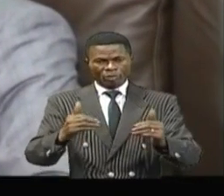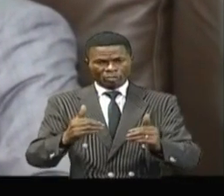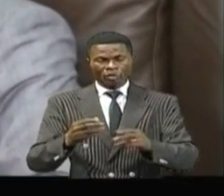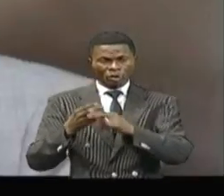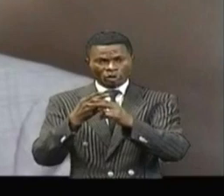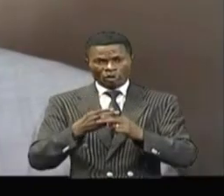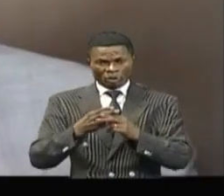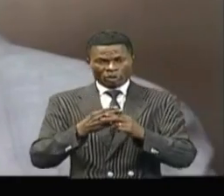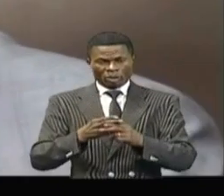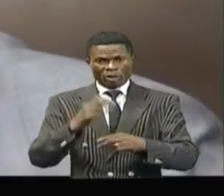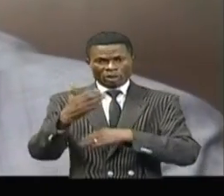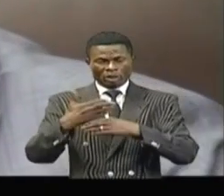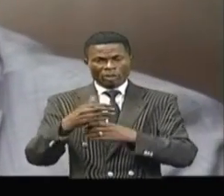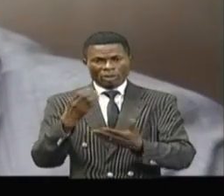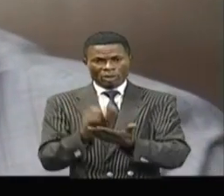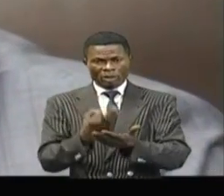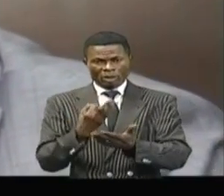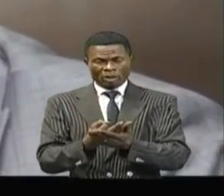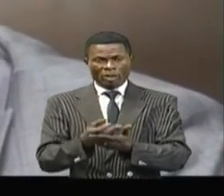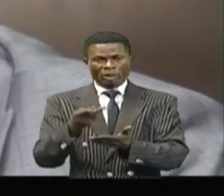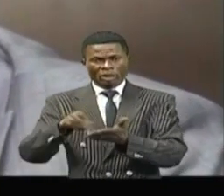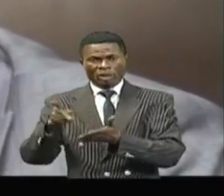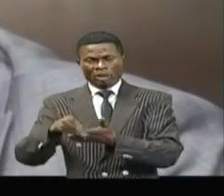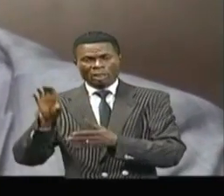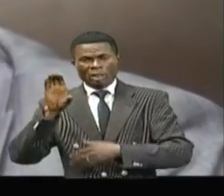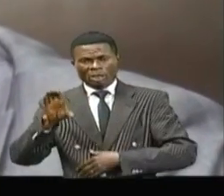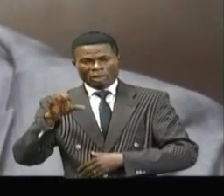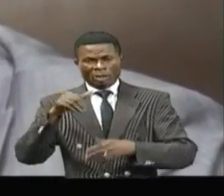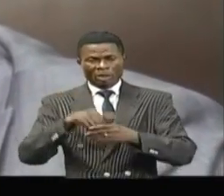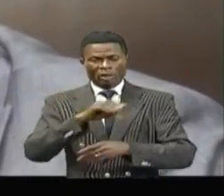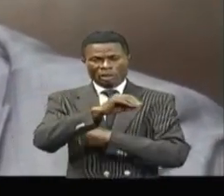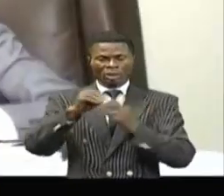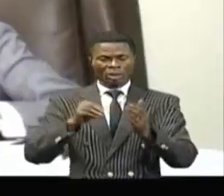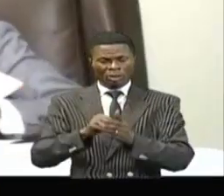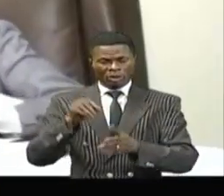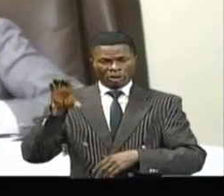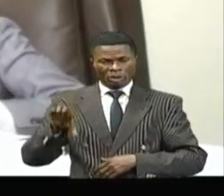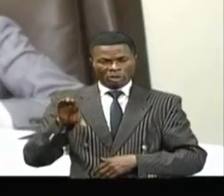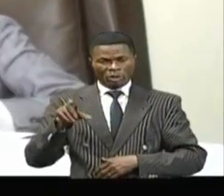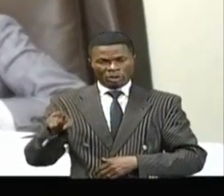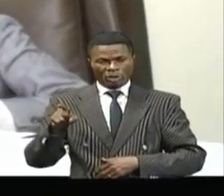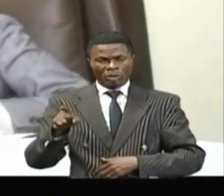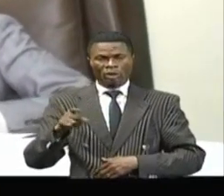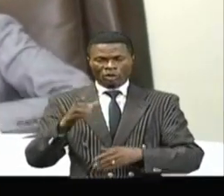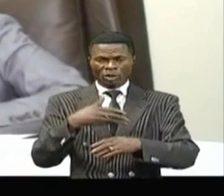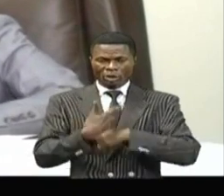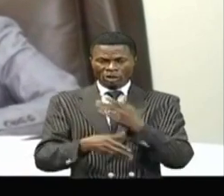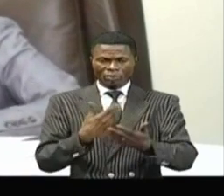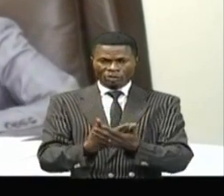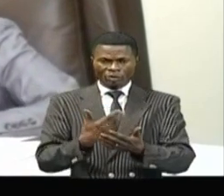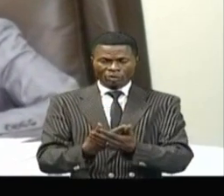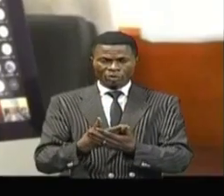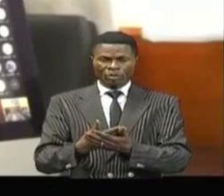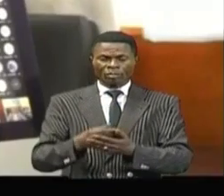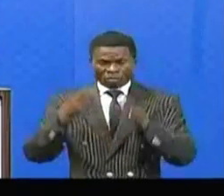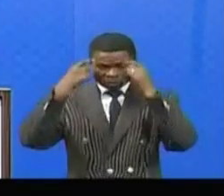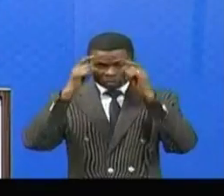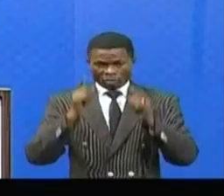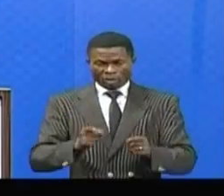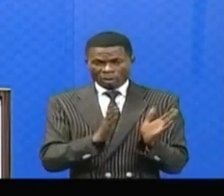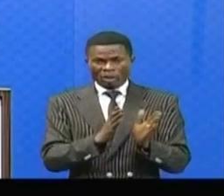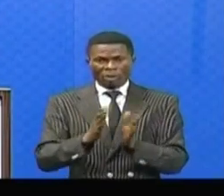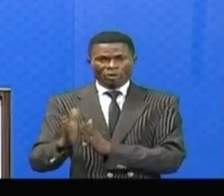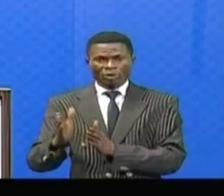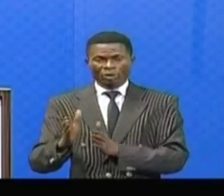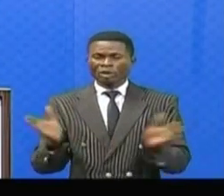surveillance rapprochée des facteurs de la liquidité bancaire au niveau de la Banque centrale, ainsi que l'accélération de la mise en œuvre de mesures destinées